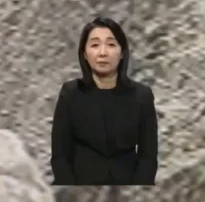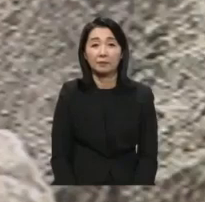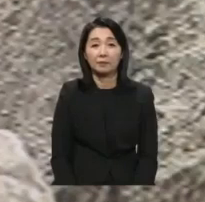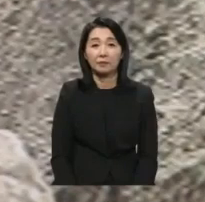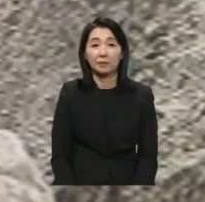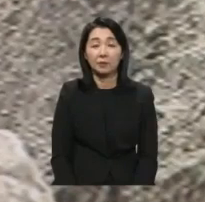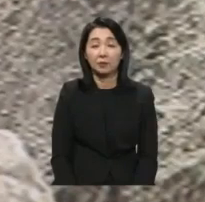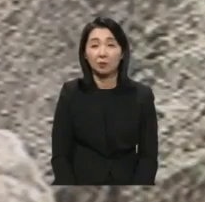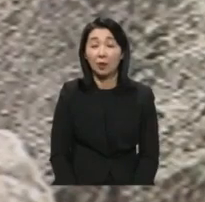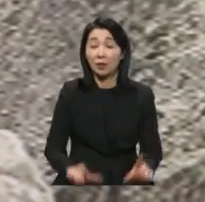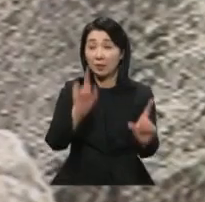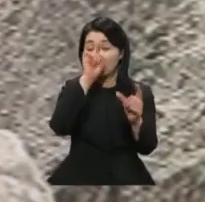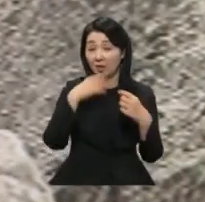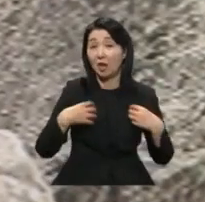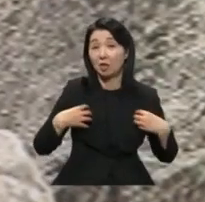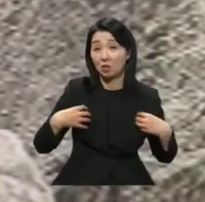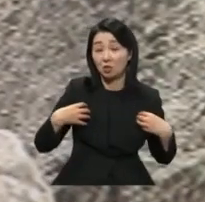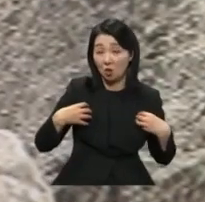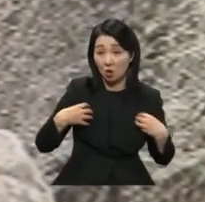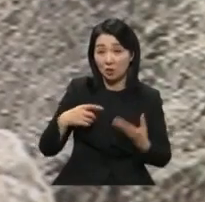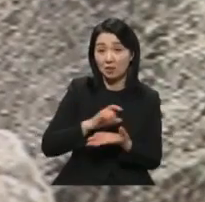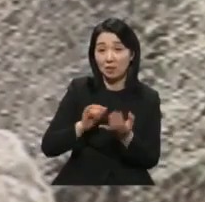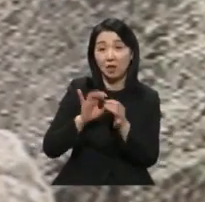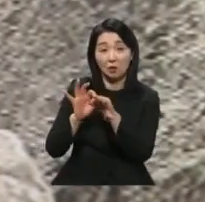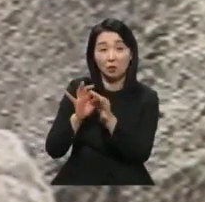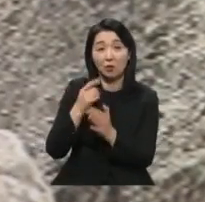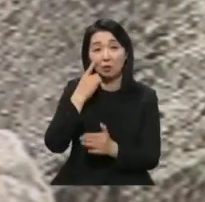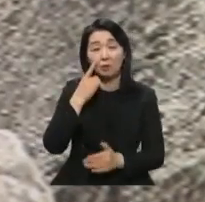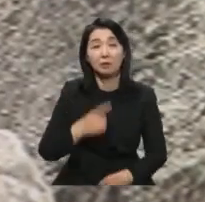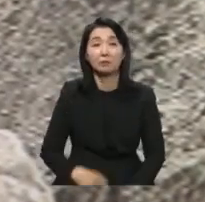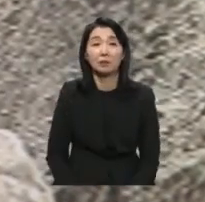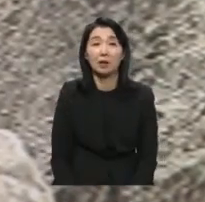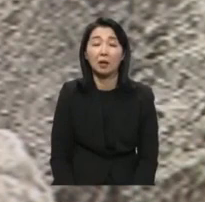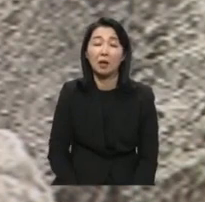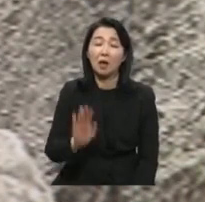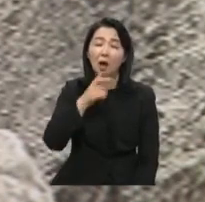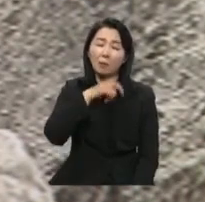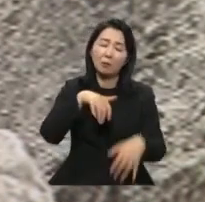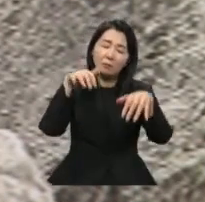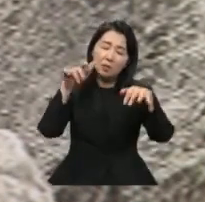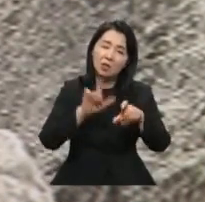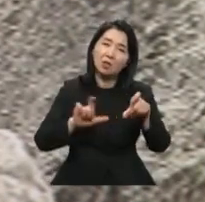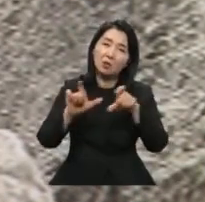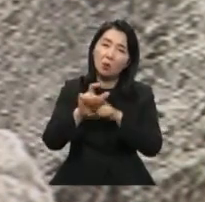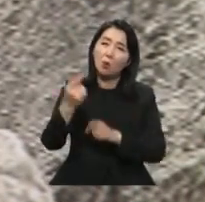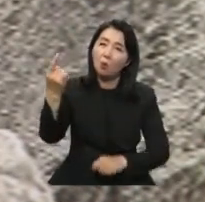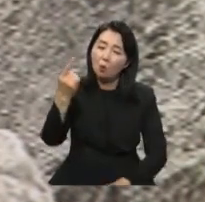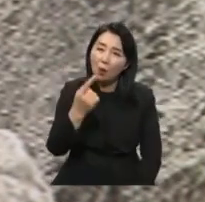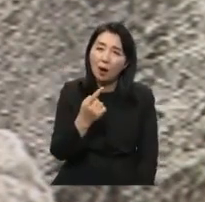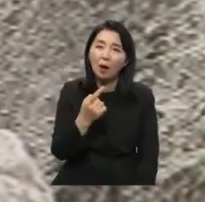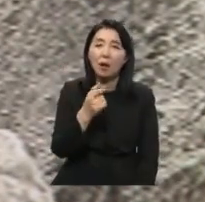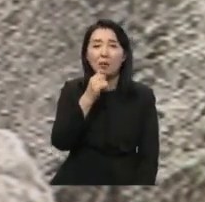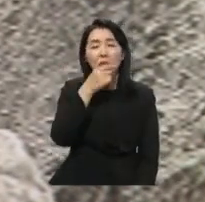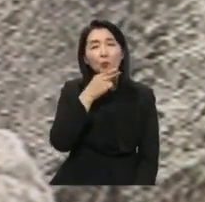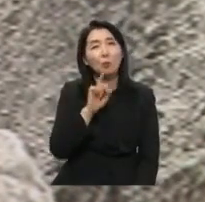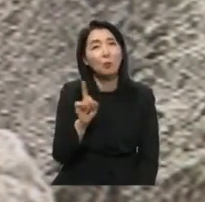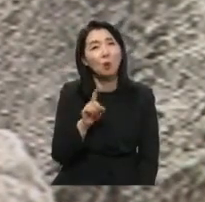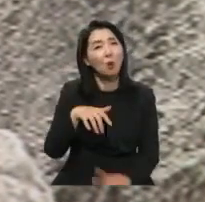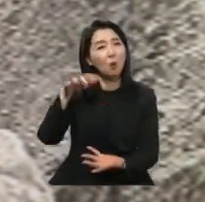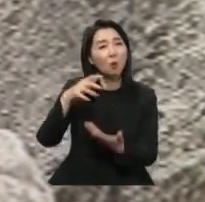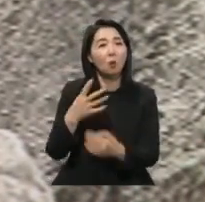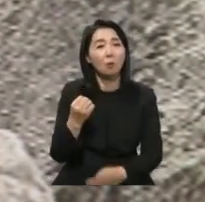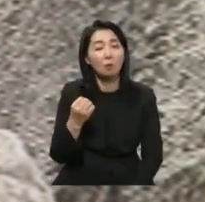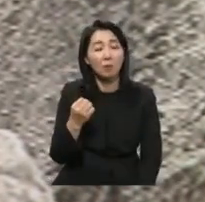계속해서 기상청에 취재 기자를 연결을 해 보도록 하겠습니다 앞으로 비가 얼마나 올지를 조금 더 짚어보겠습니다